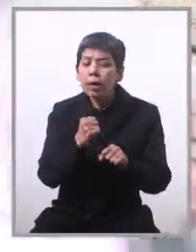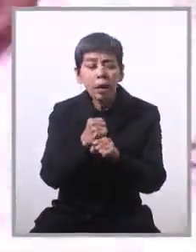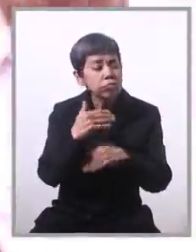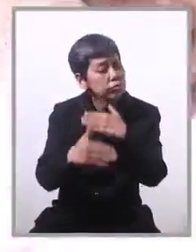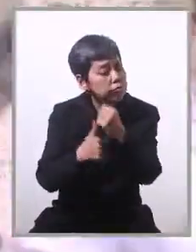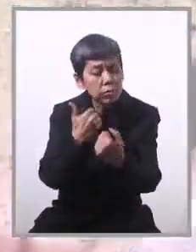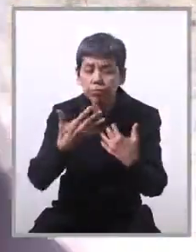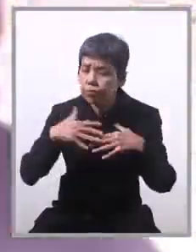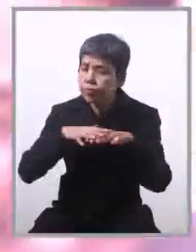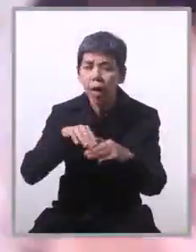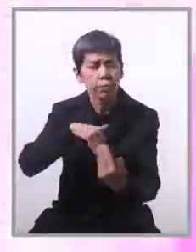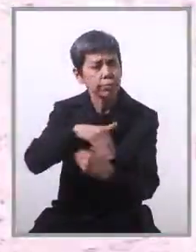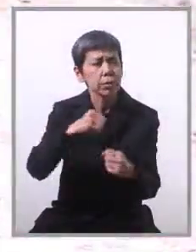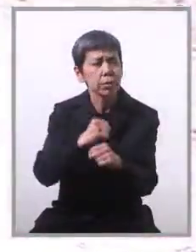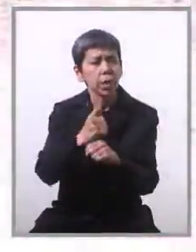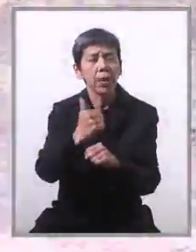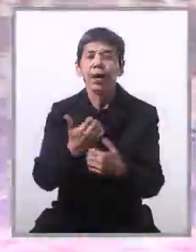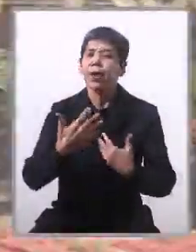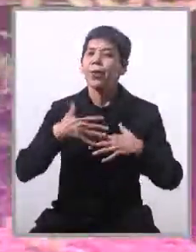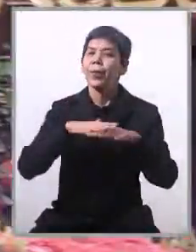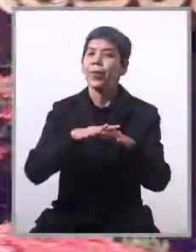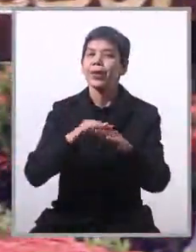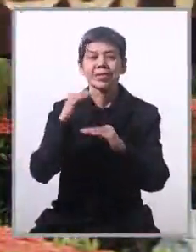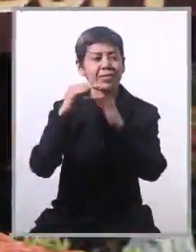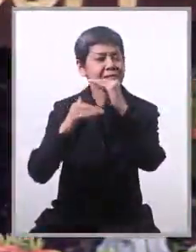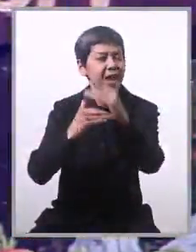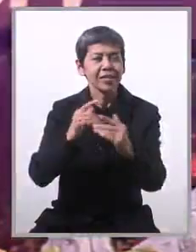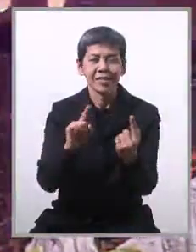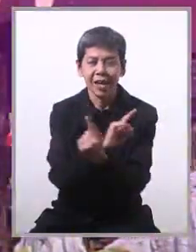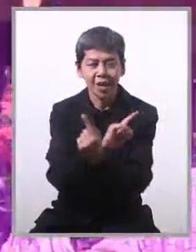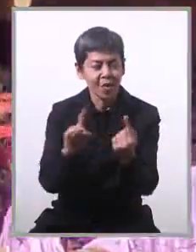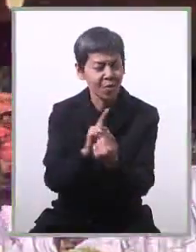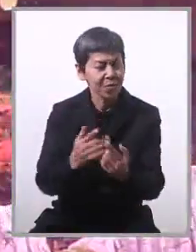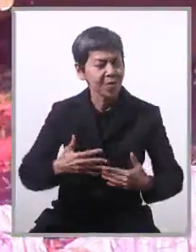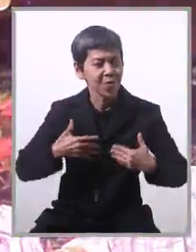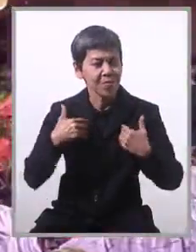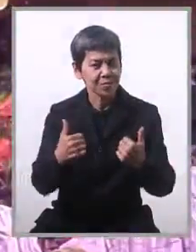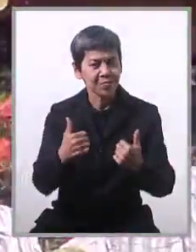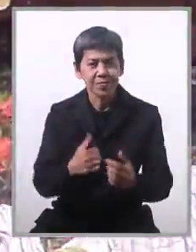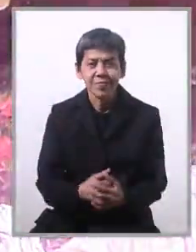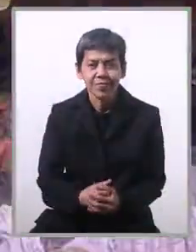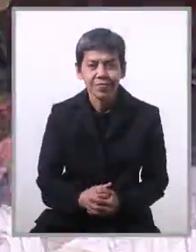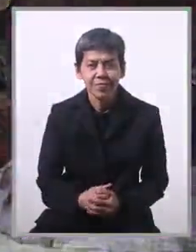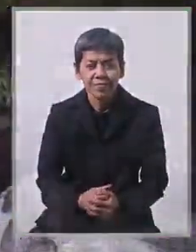รรคในการออกมาประกอบอาชีพเพื่อร่วมกันสร้างสรรค์สังคมที่มีแต่ความสุขต่อไปค่ะ